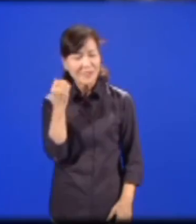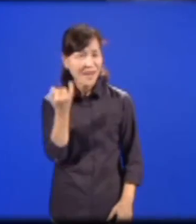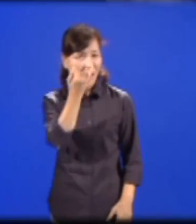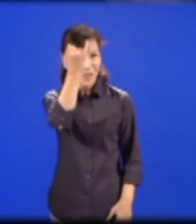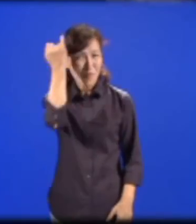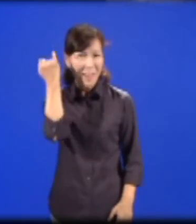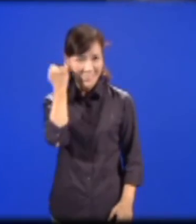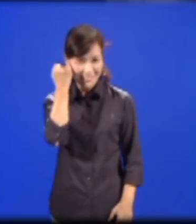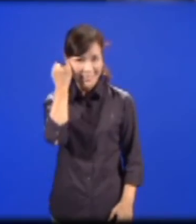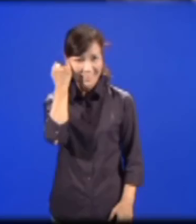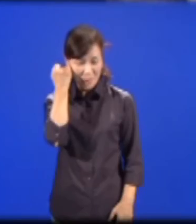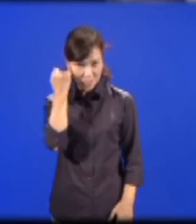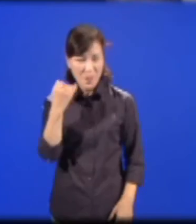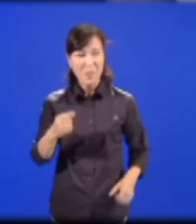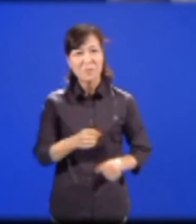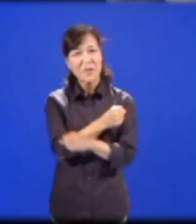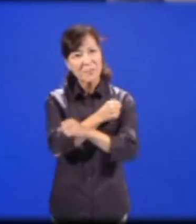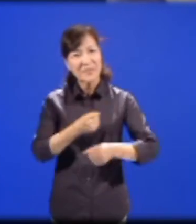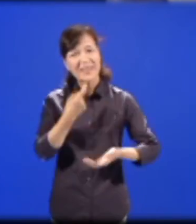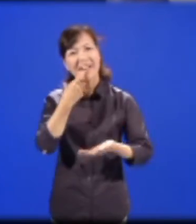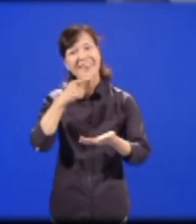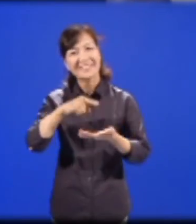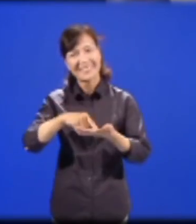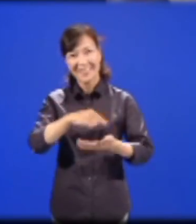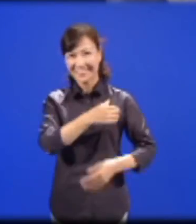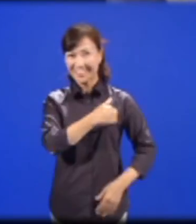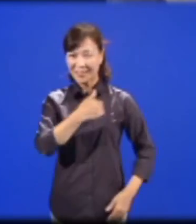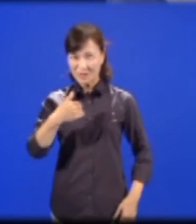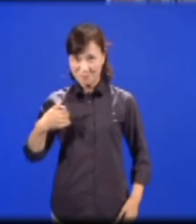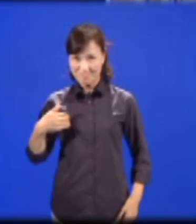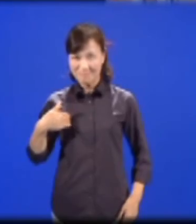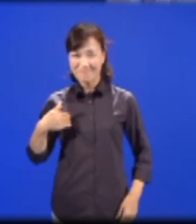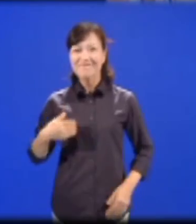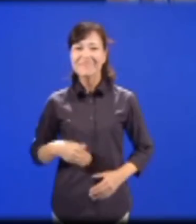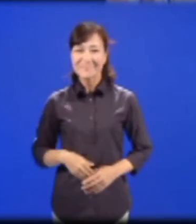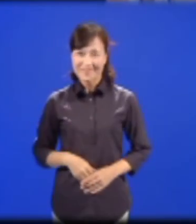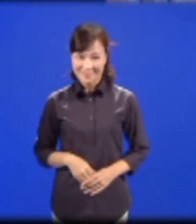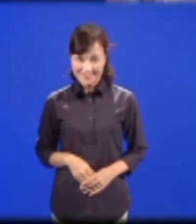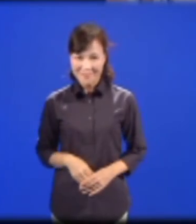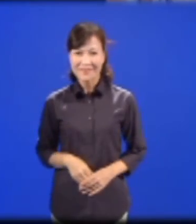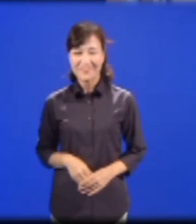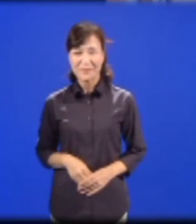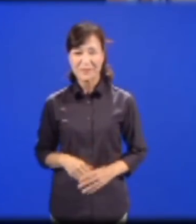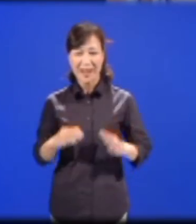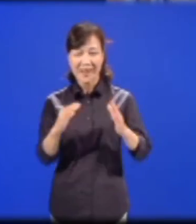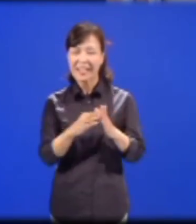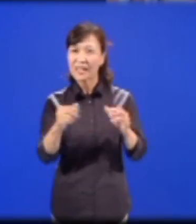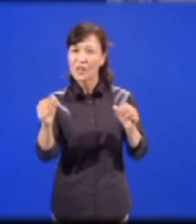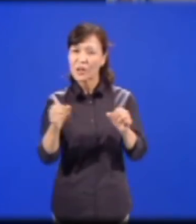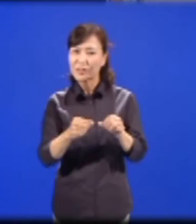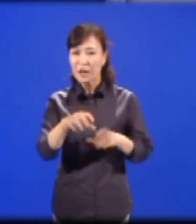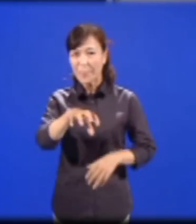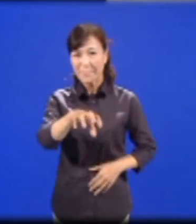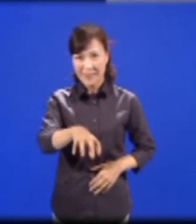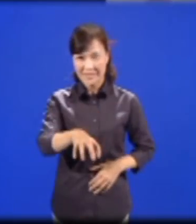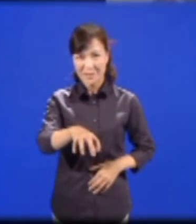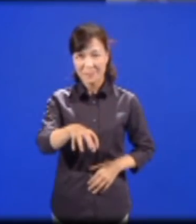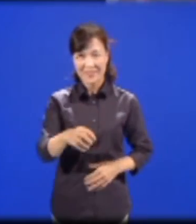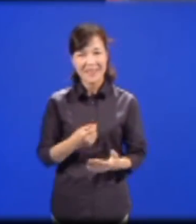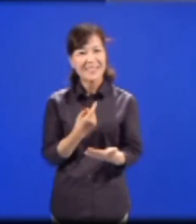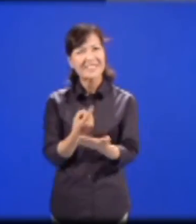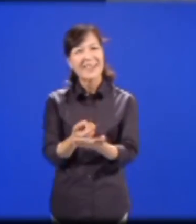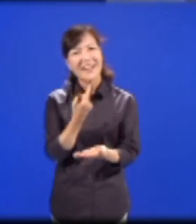けど、簡単な運動から始められるんですね。そして近所の身近なところで集まる場所があ